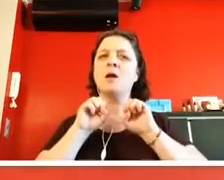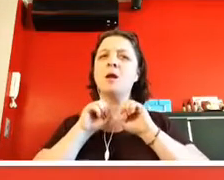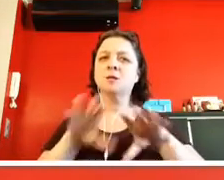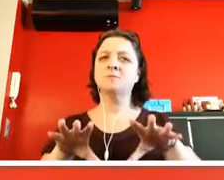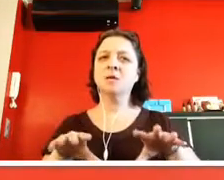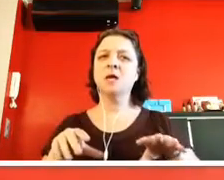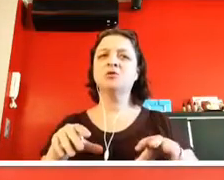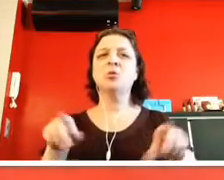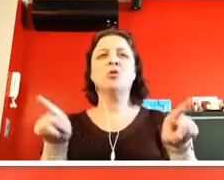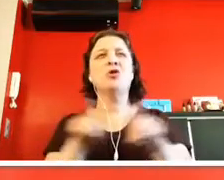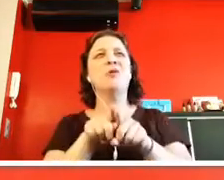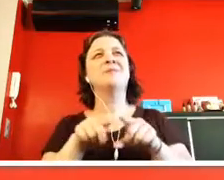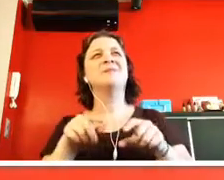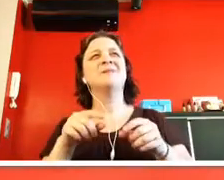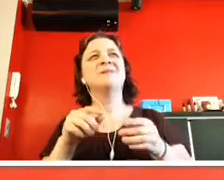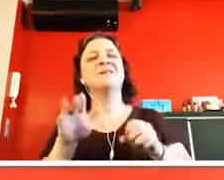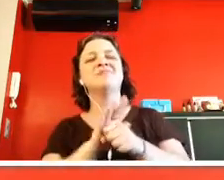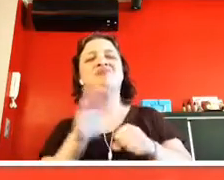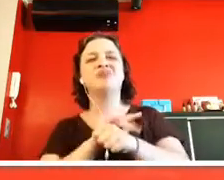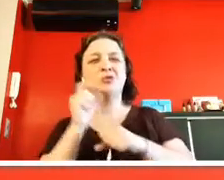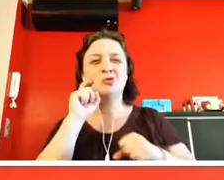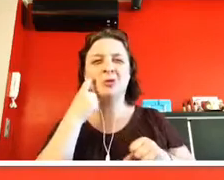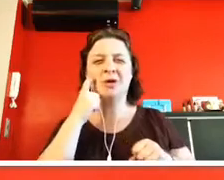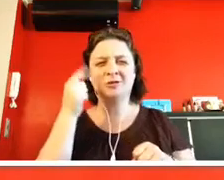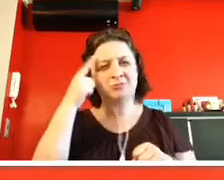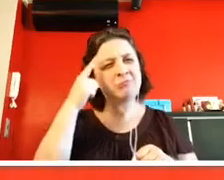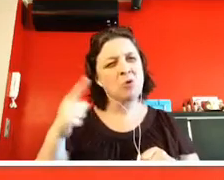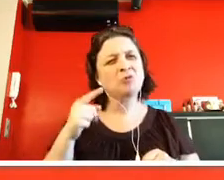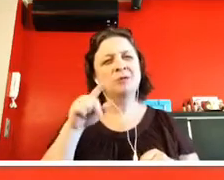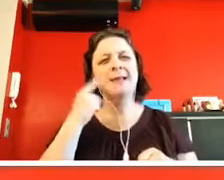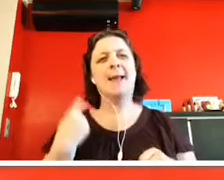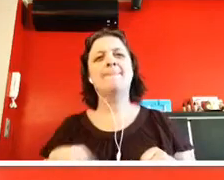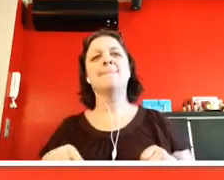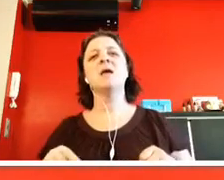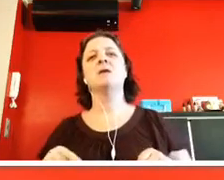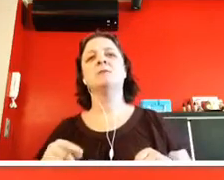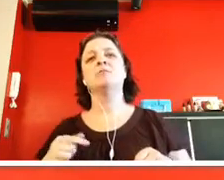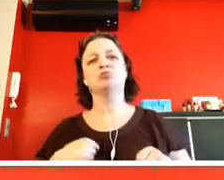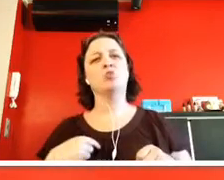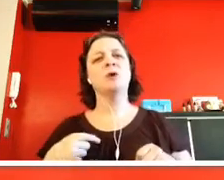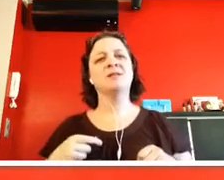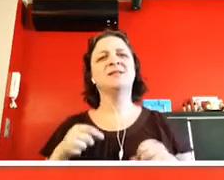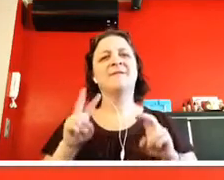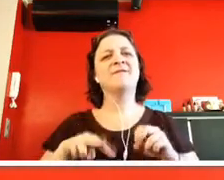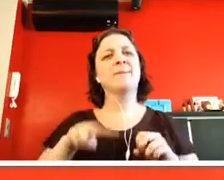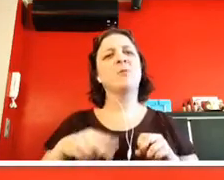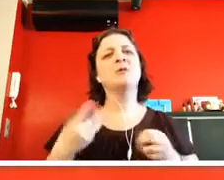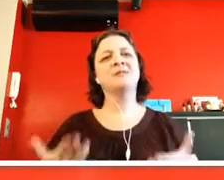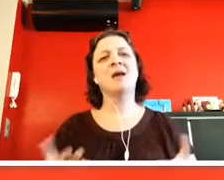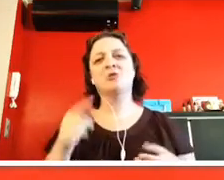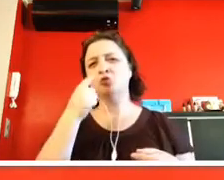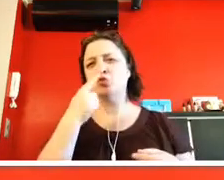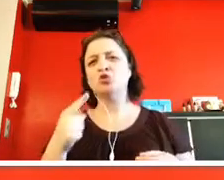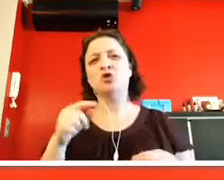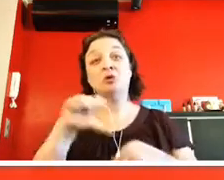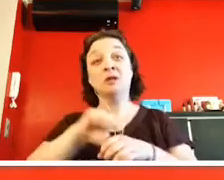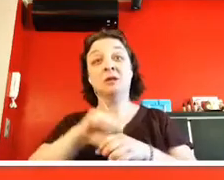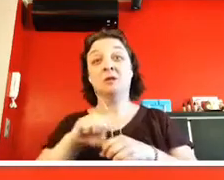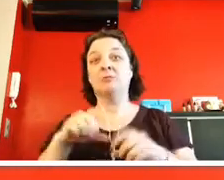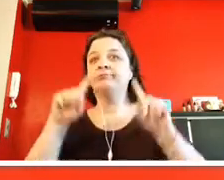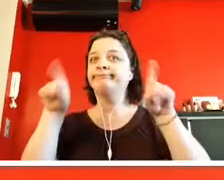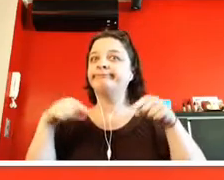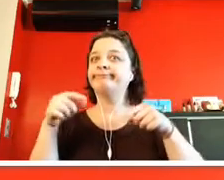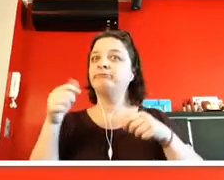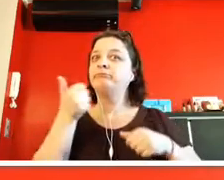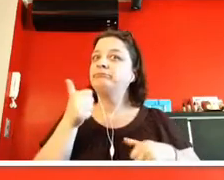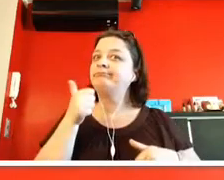Citron un peu à l'expiration. Et comme c'est assez sucré, je dirais que c'est peut-être la touche de caramel. Voilà, moi, c'est surtout ça que je sens en fait dans ce liquide, qui